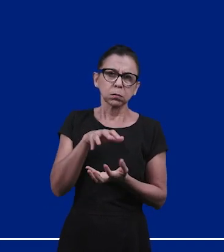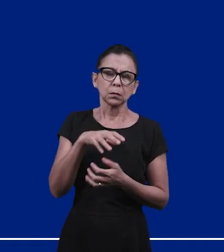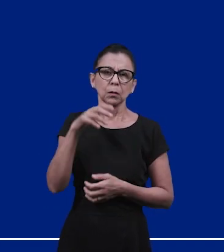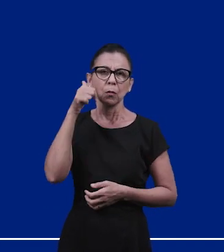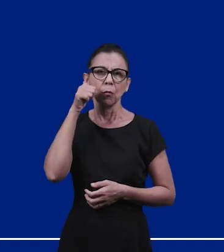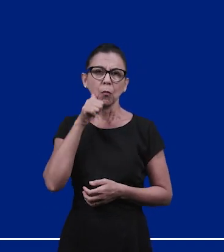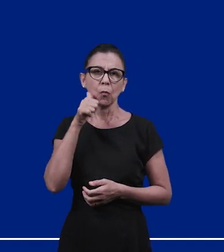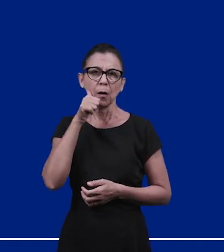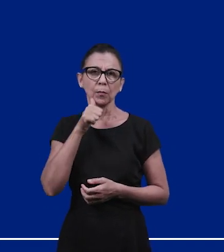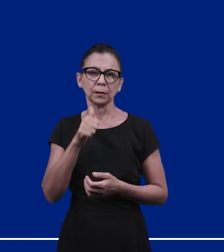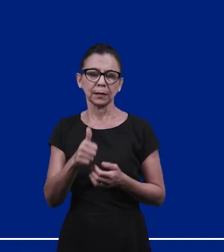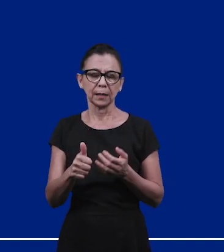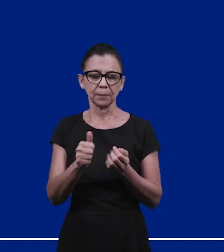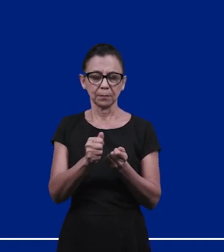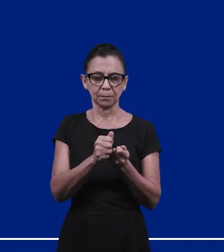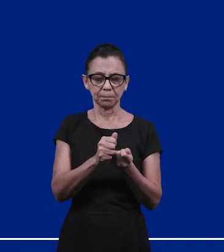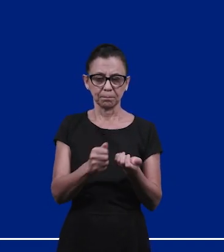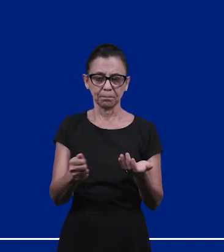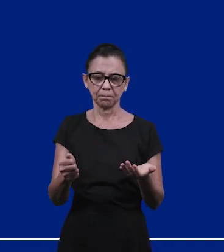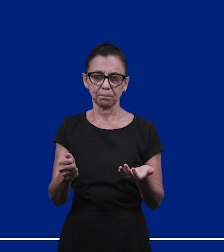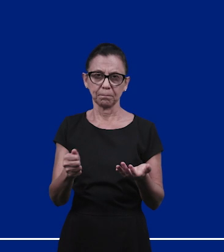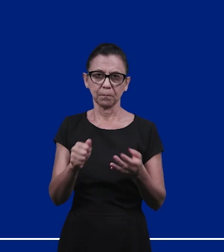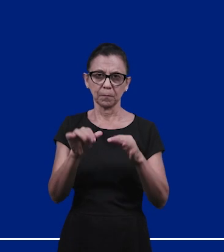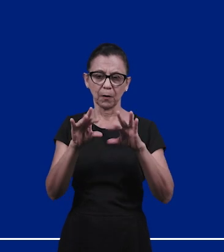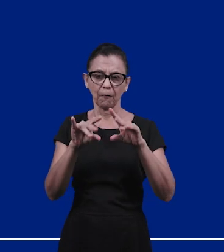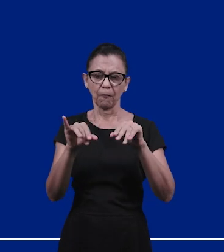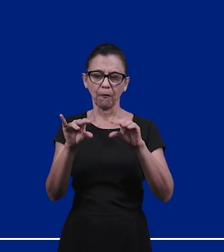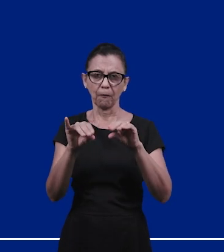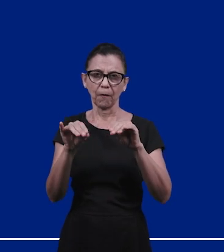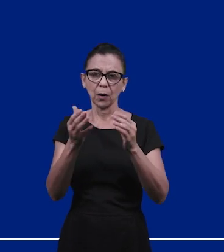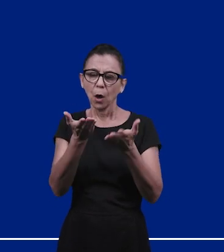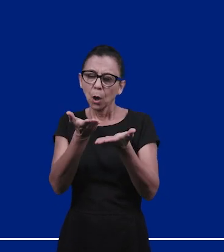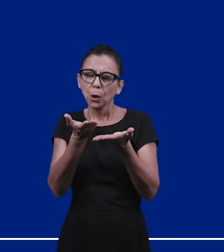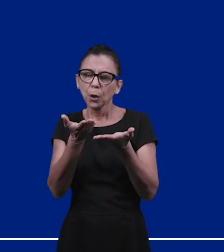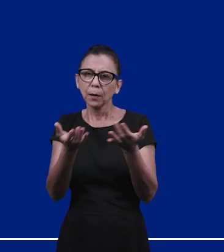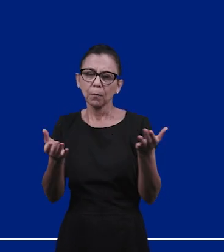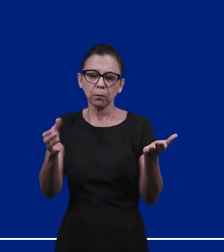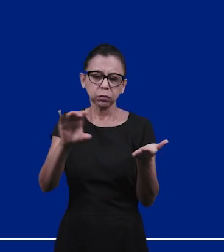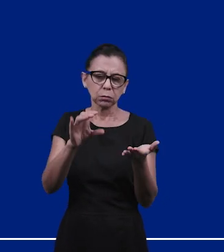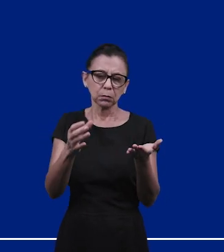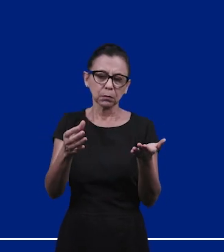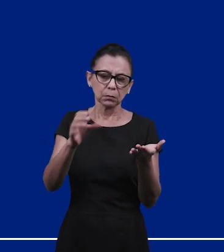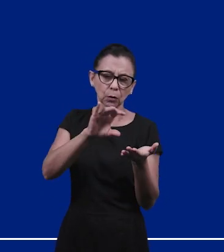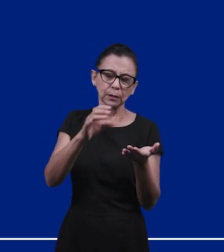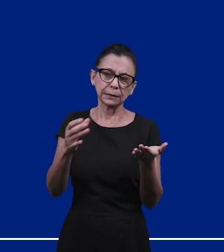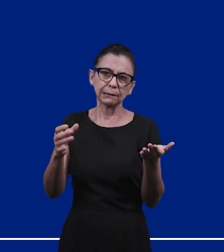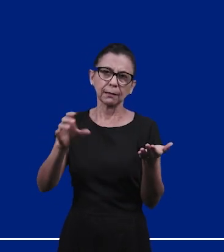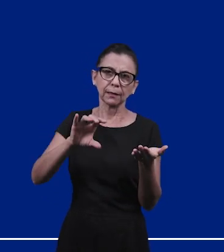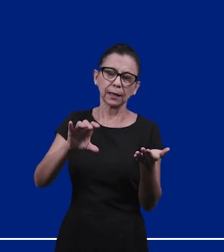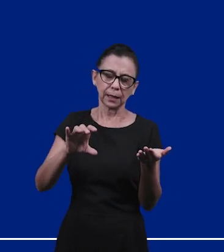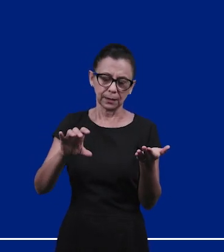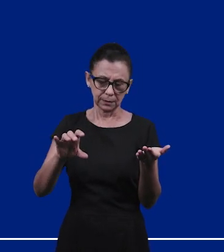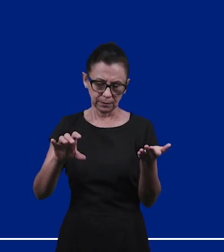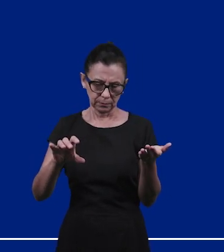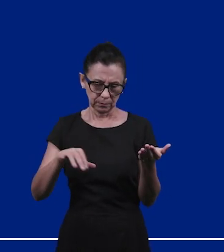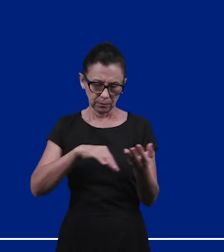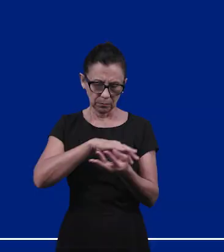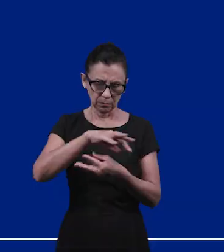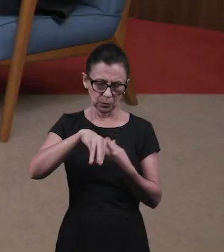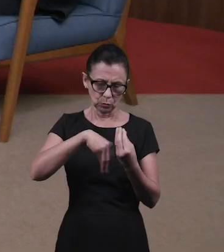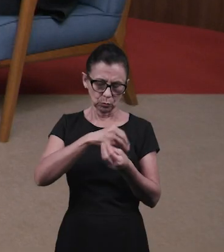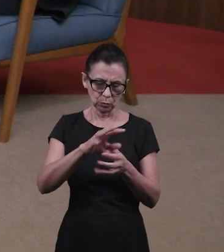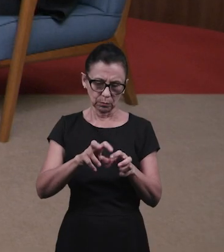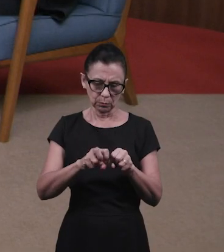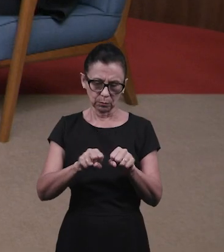de farine jusqu'à ce que toute la pâte soit levée. Ces jours, l'opposition ici, elle est claire. il y a